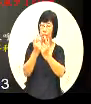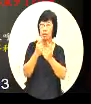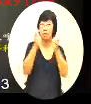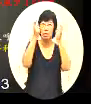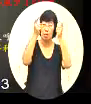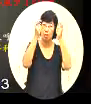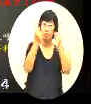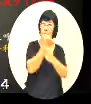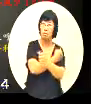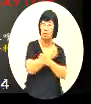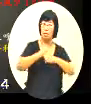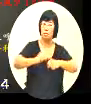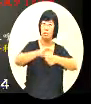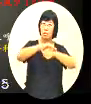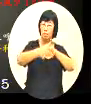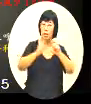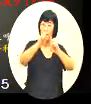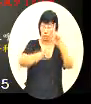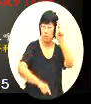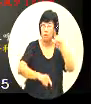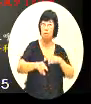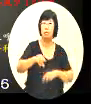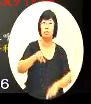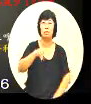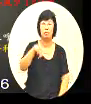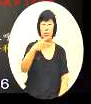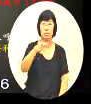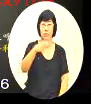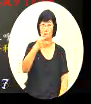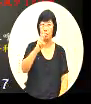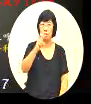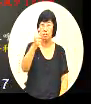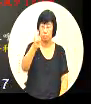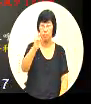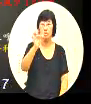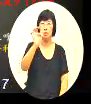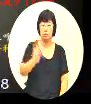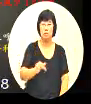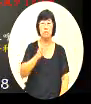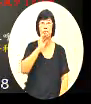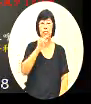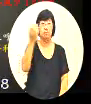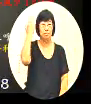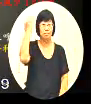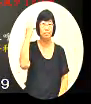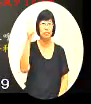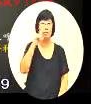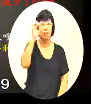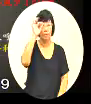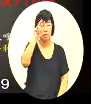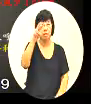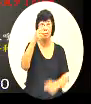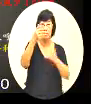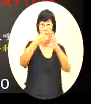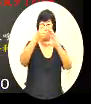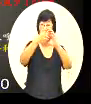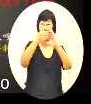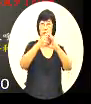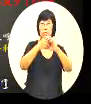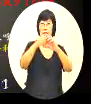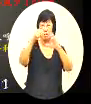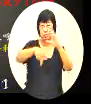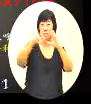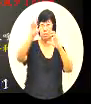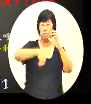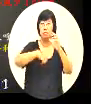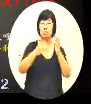补助的差额有325亿，这两笔这都是我们从那个电视，这是电视摘漏下来，我想